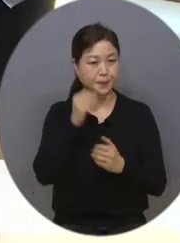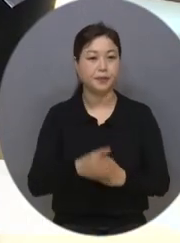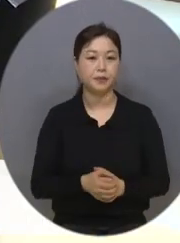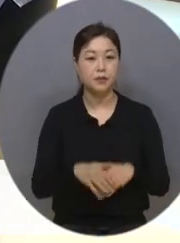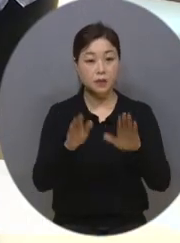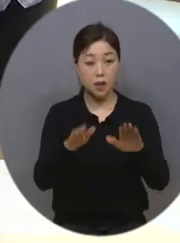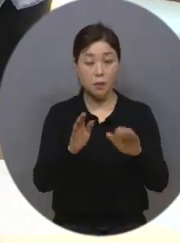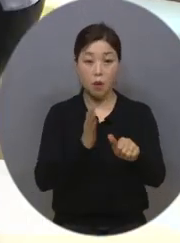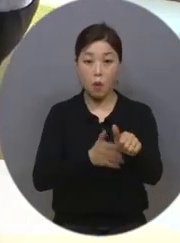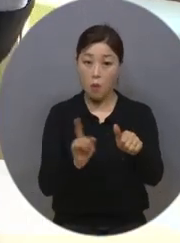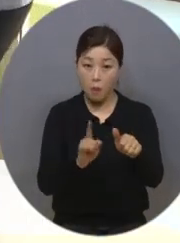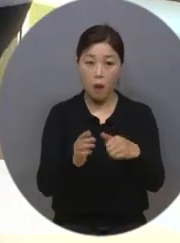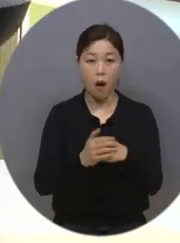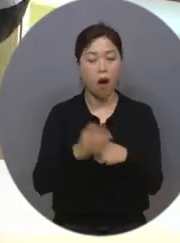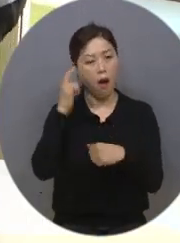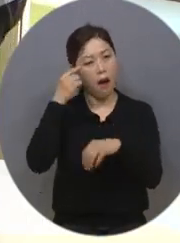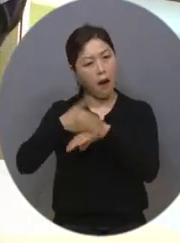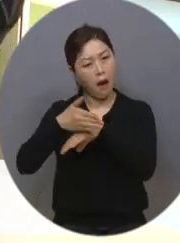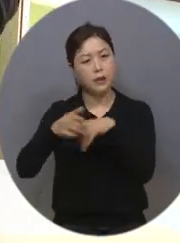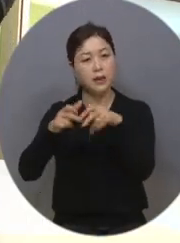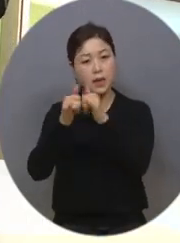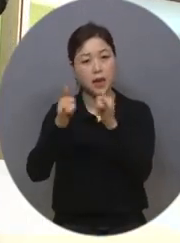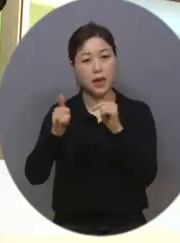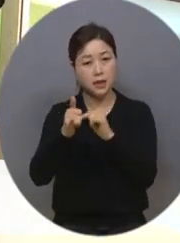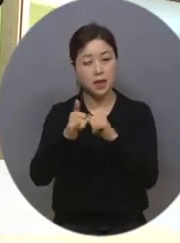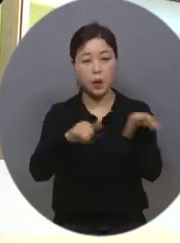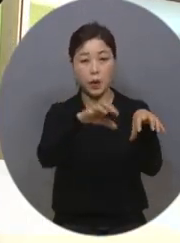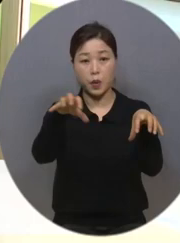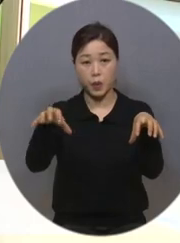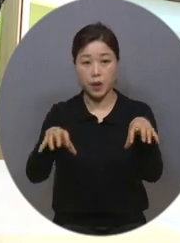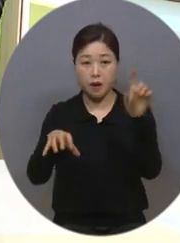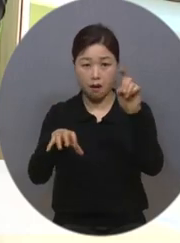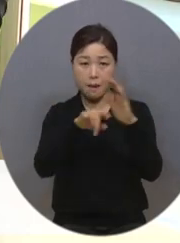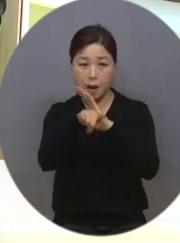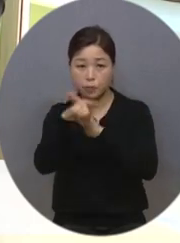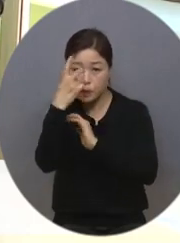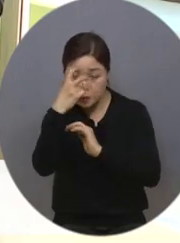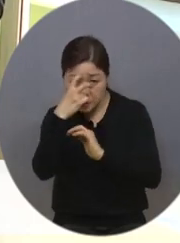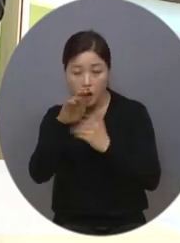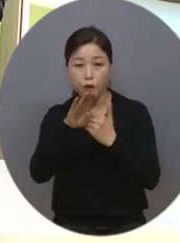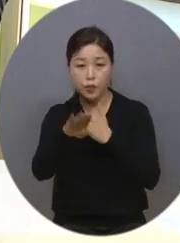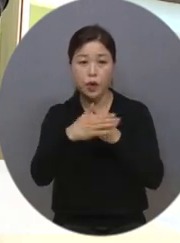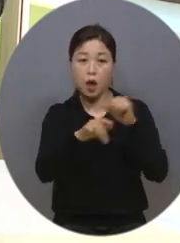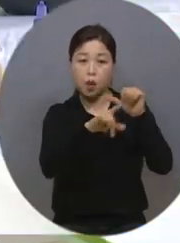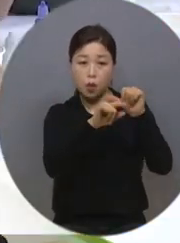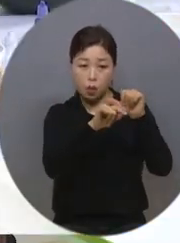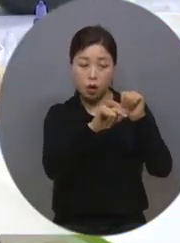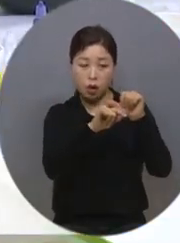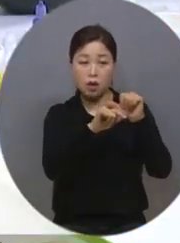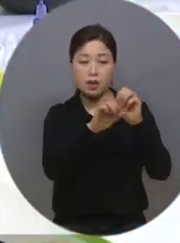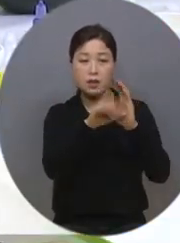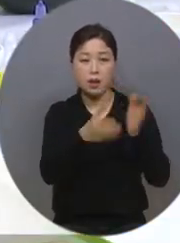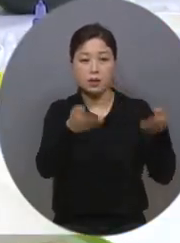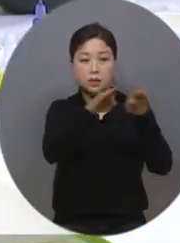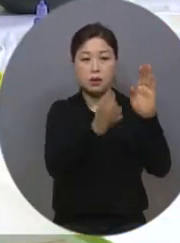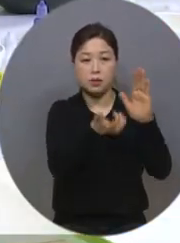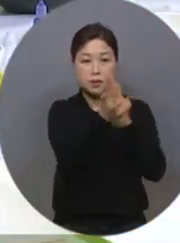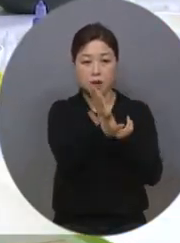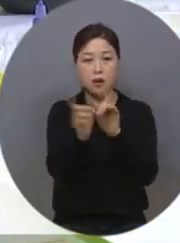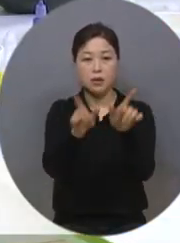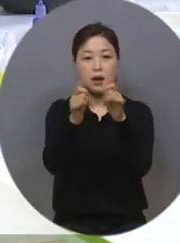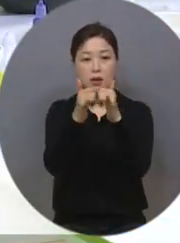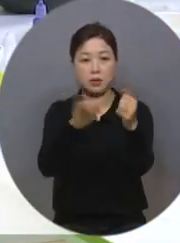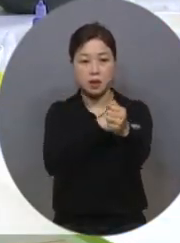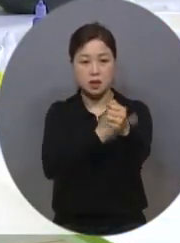이번 권고는 지적장애인 거주시설 10개소에 대한 방문조사 후 지난해 5월 시설 입소, 생활인의 인권적